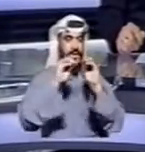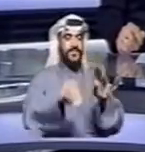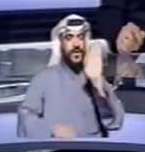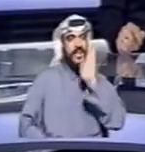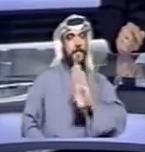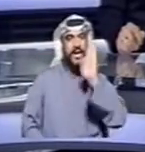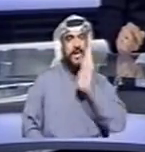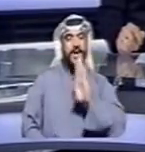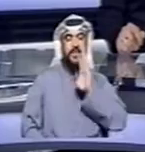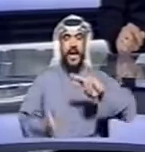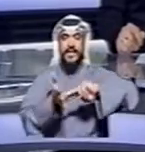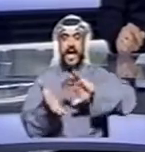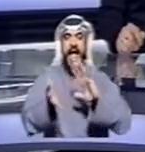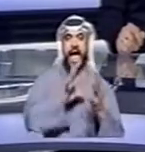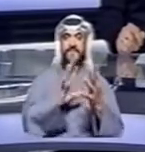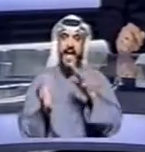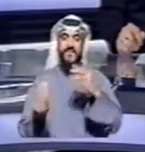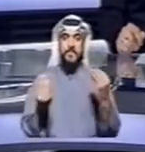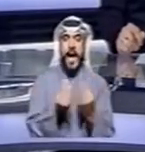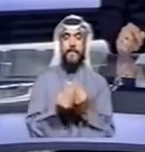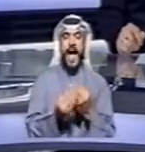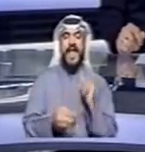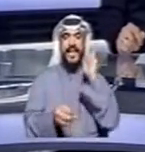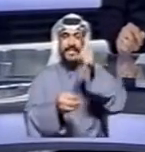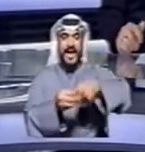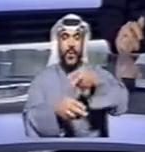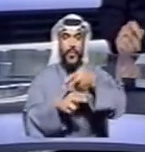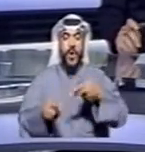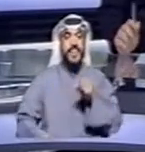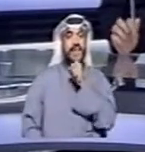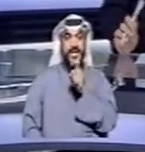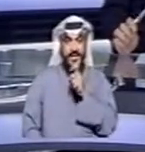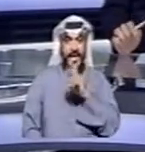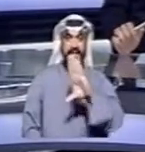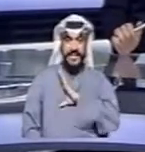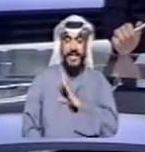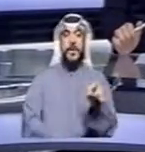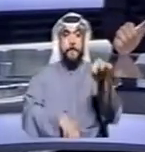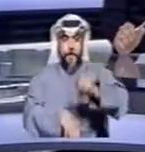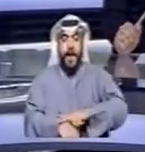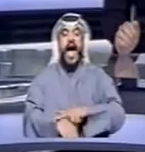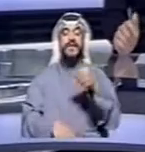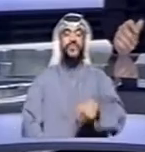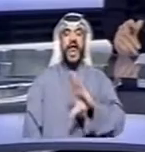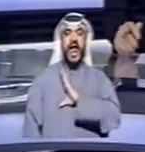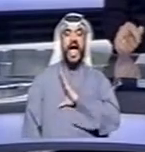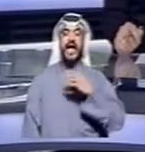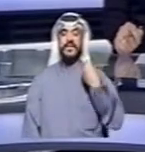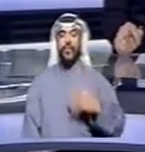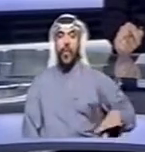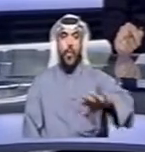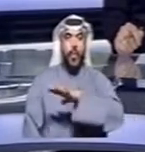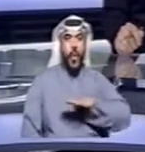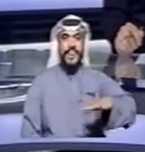البرية الكويتية والقوة البرية القطرية وبمشاركة الحرس الوطني الكويتي. تمرين فهود الصحراء يهدف إلى رفع